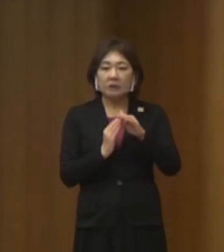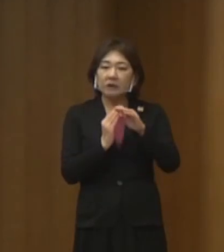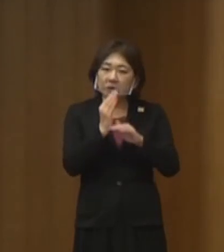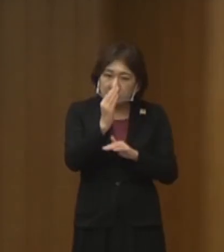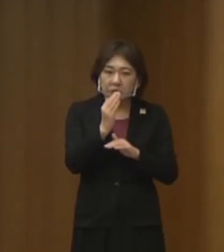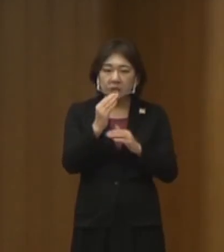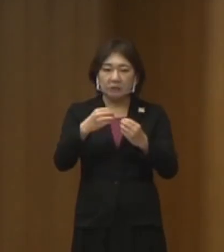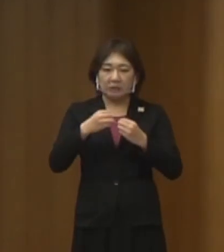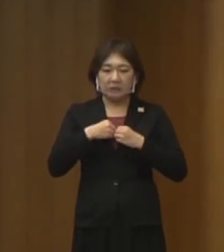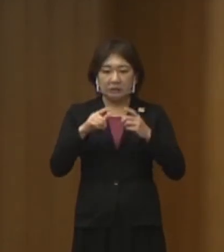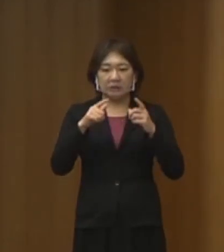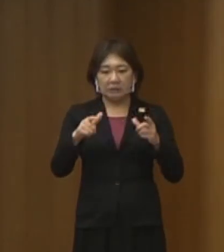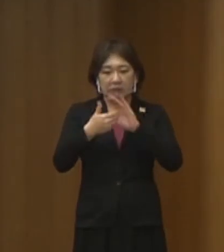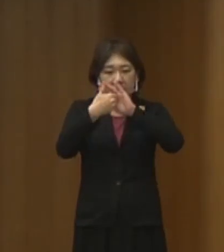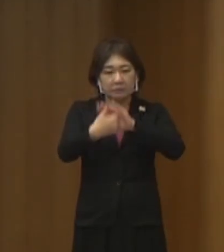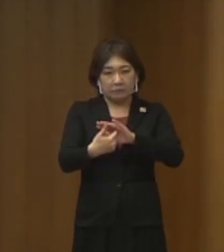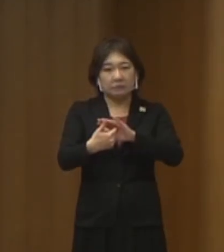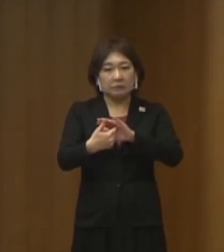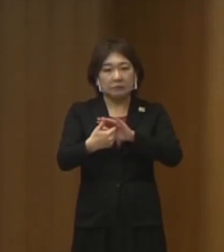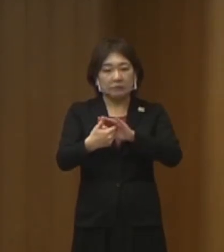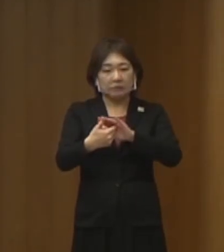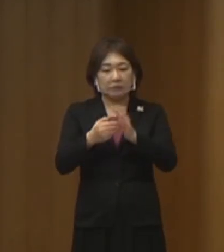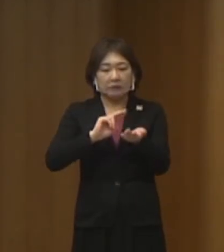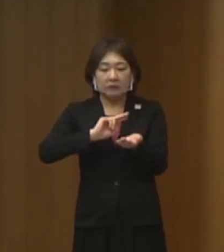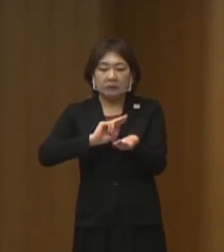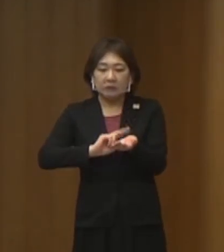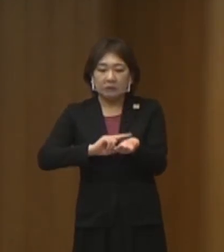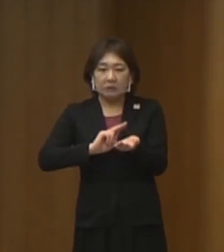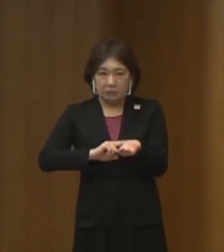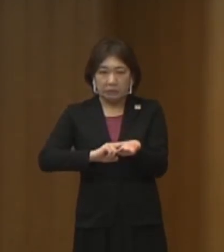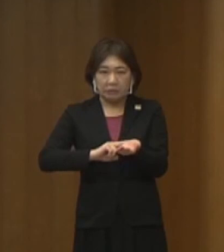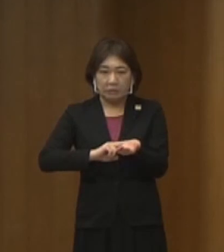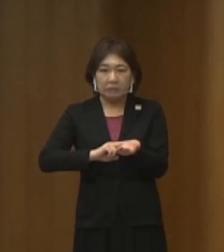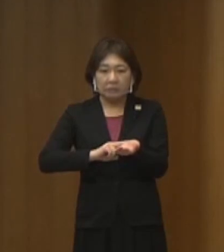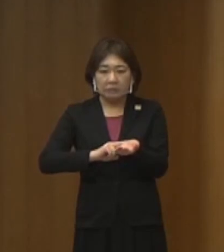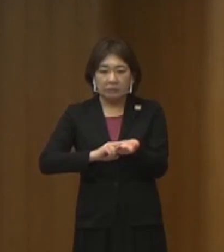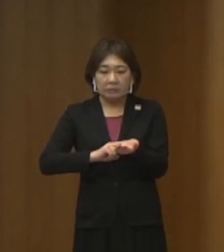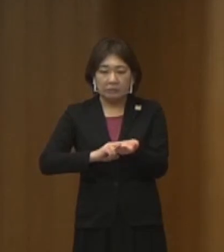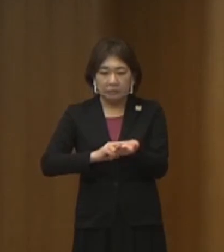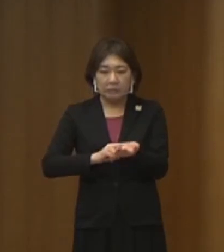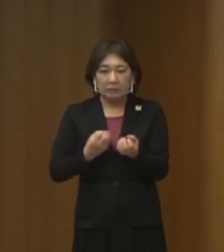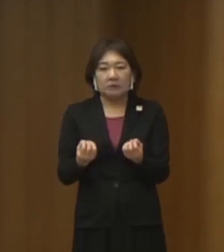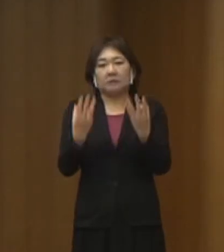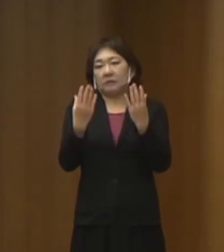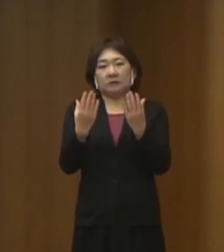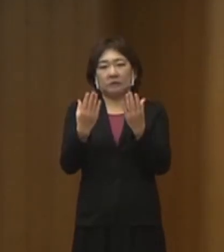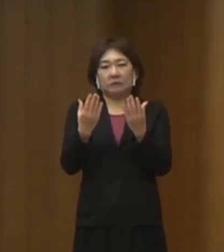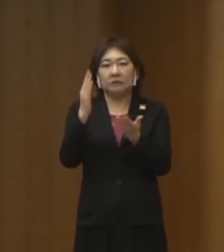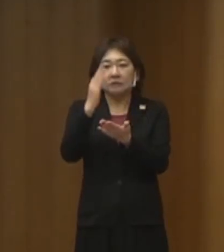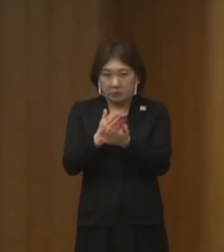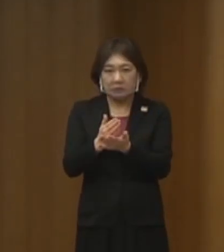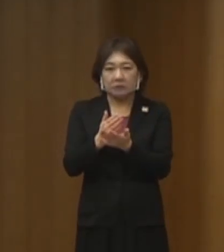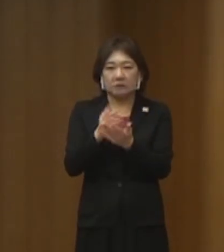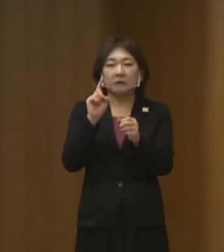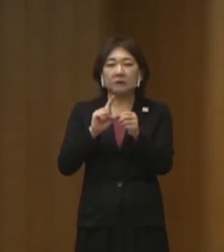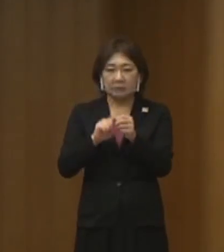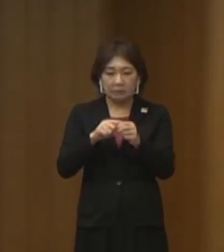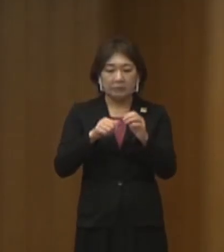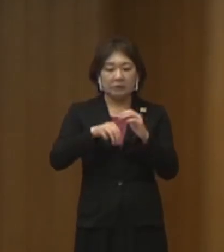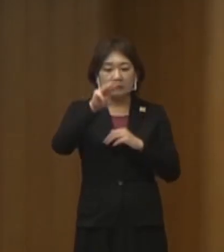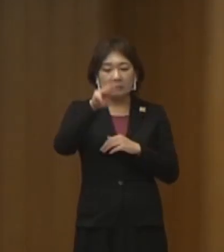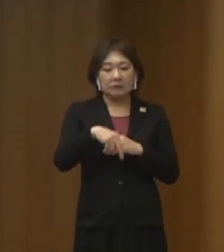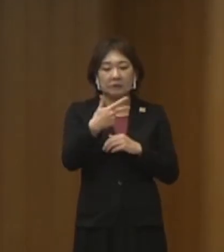防止をして医療の逼迫を防ぐためにも、感染リスクを回避できない場合については旭川市内不